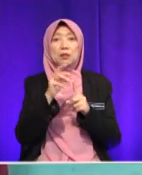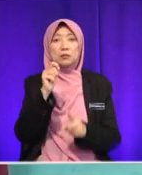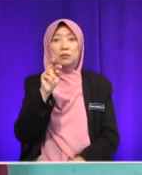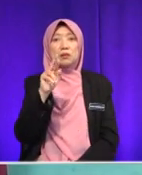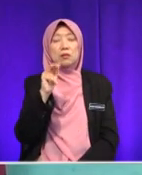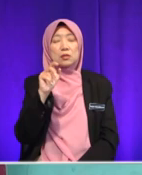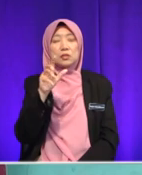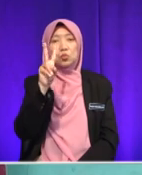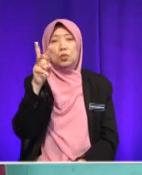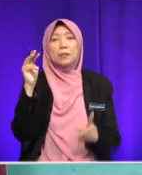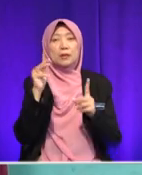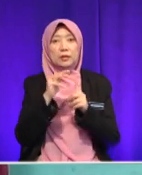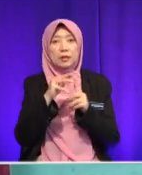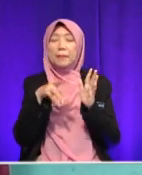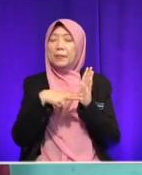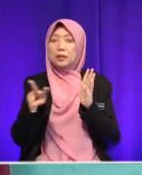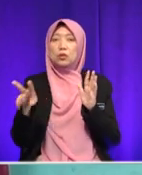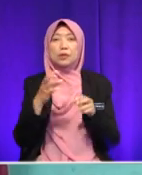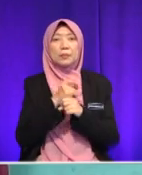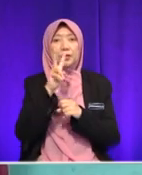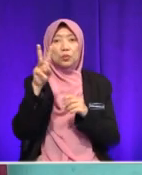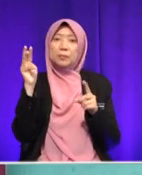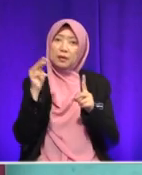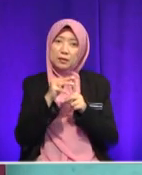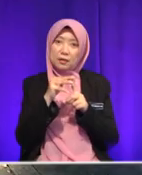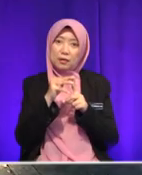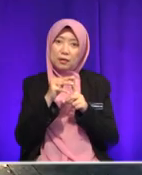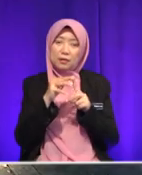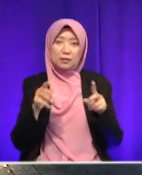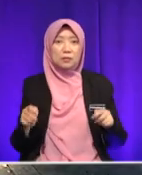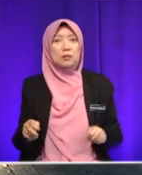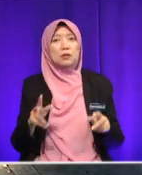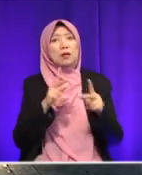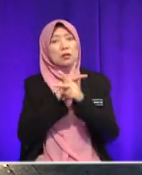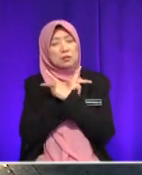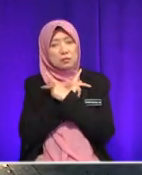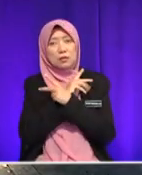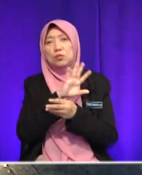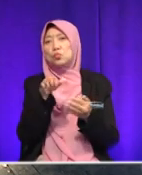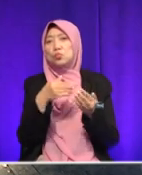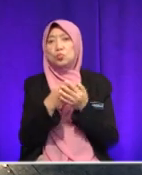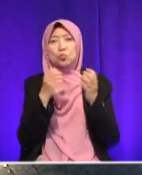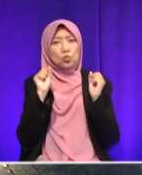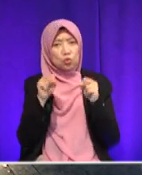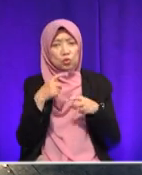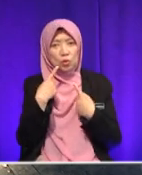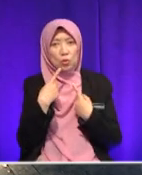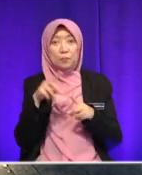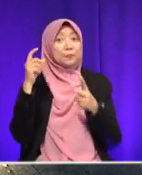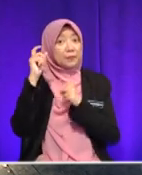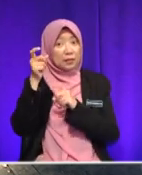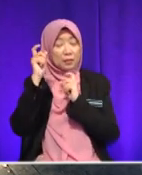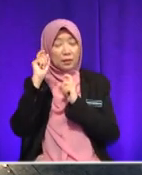markah dan pantulan kita boleh dapat 2 markah. Baiklah, terima kasih tadi Ain dan Charlene dapat menjawab. Jadi betul? Ganjaran untuk mereka? Ya,